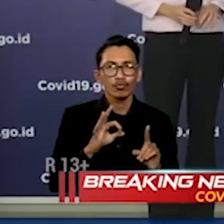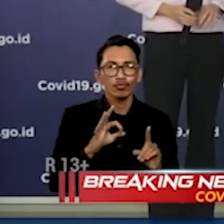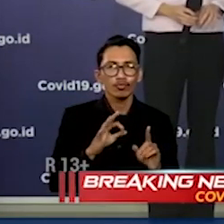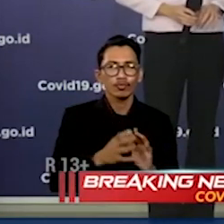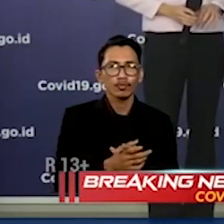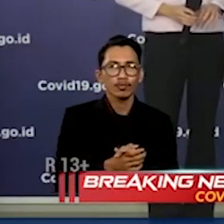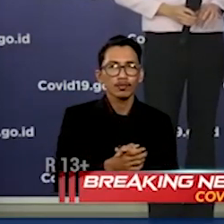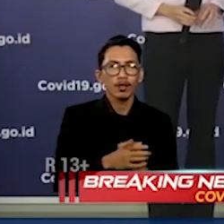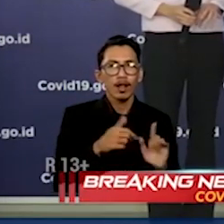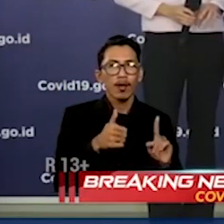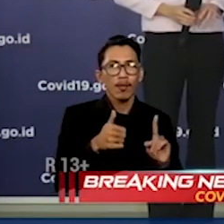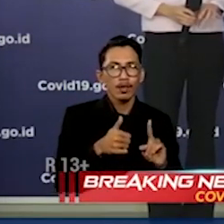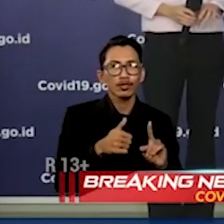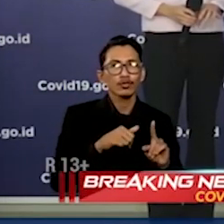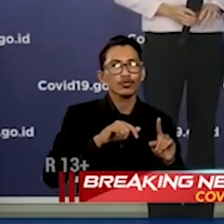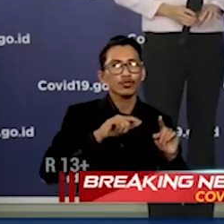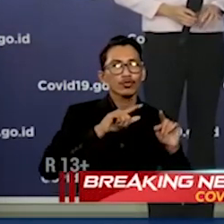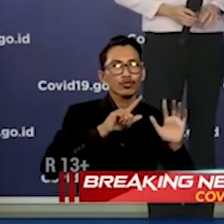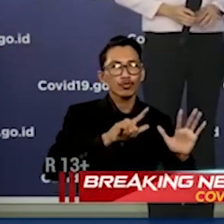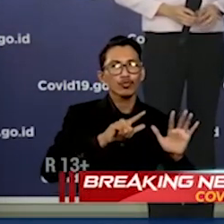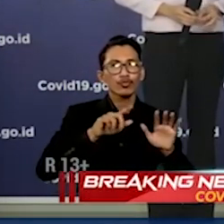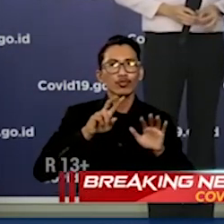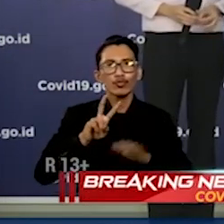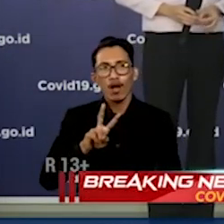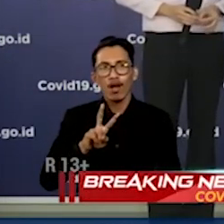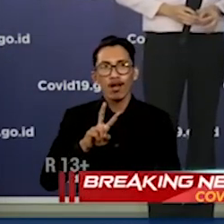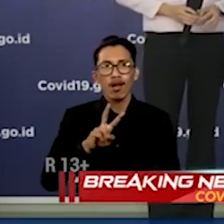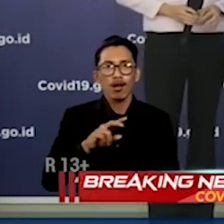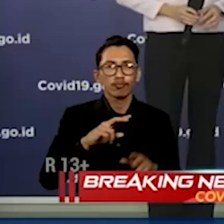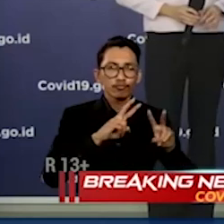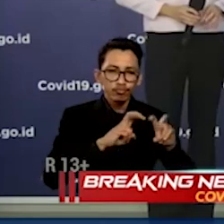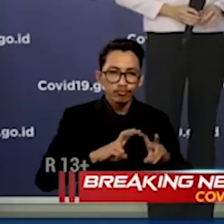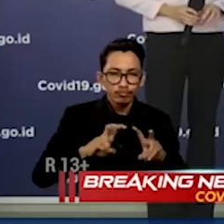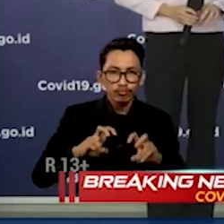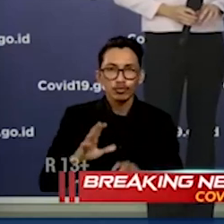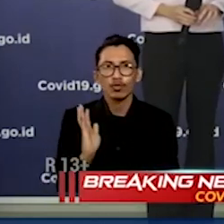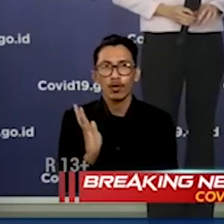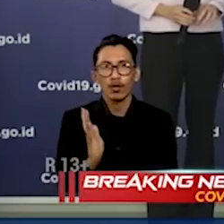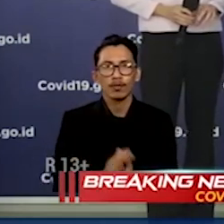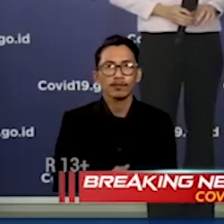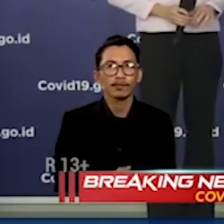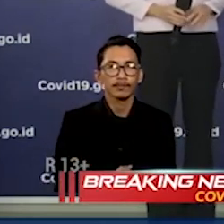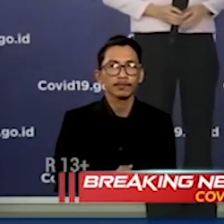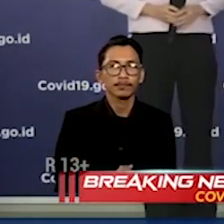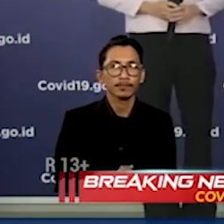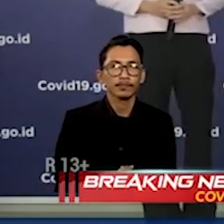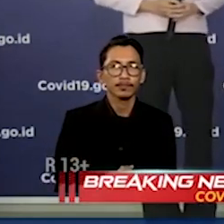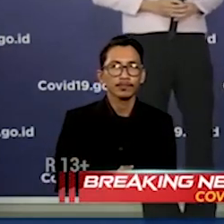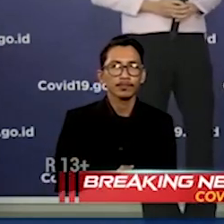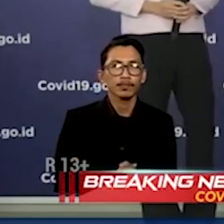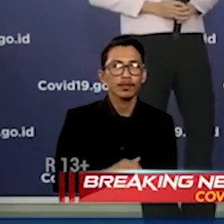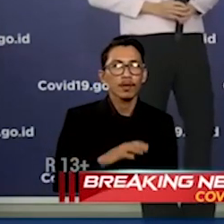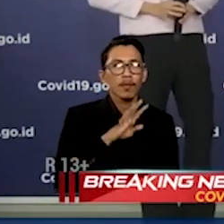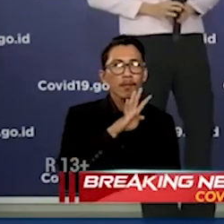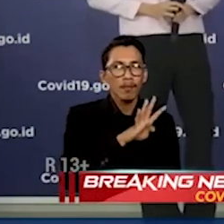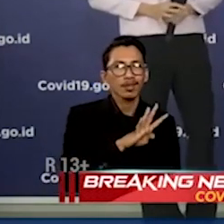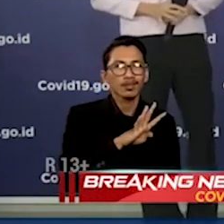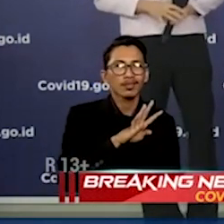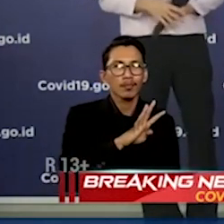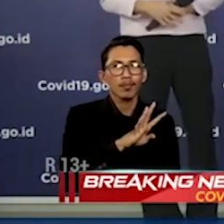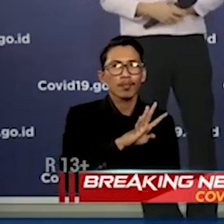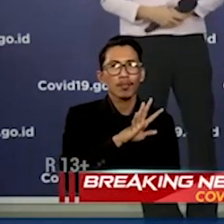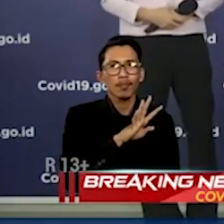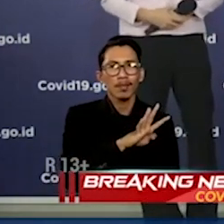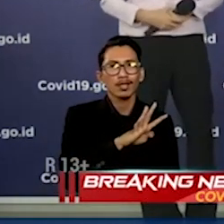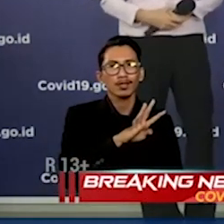16720 spesimen sehingga total sampai dengan hari ini yang kita periksa adalah sebanyak 463 Rp